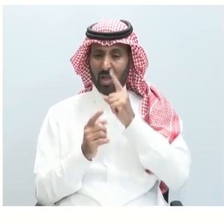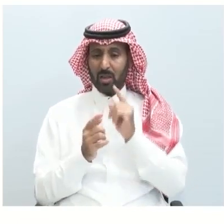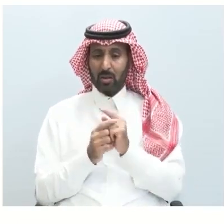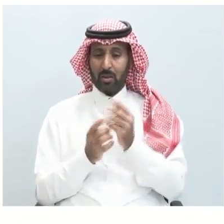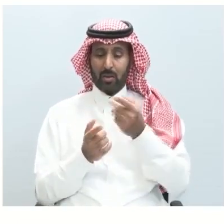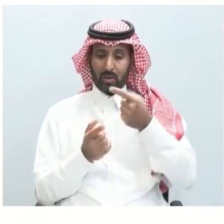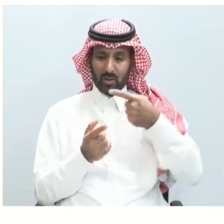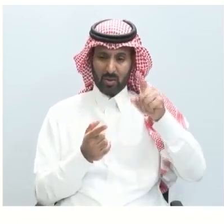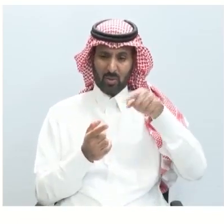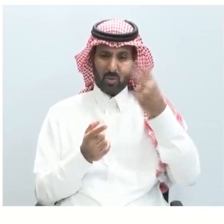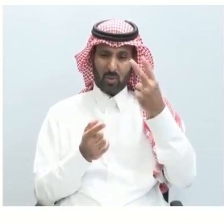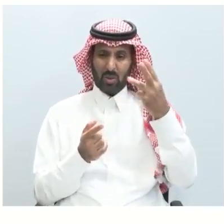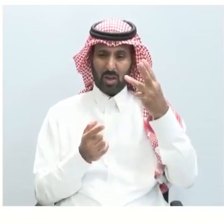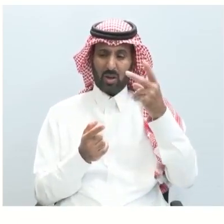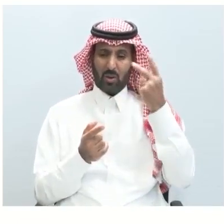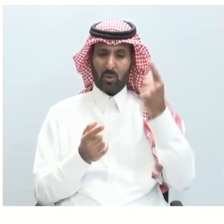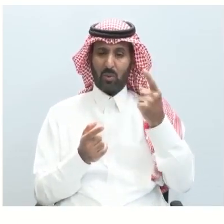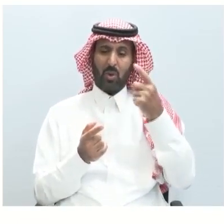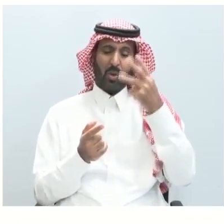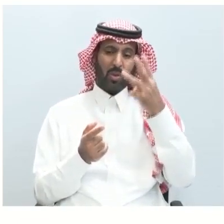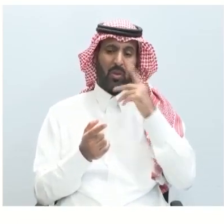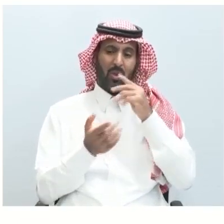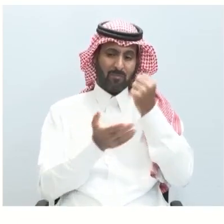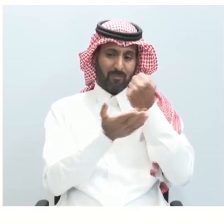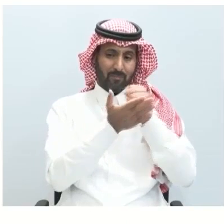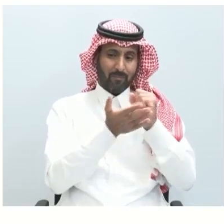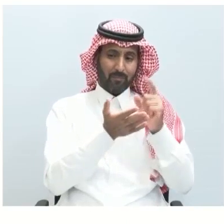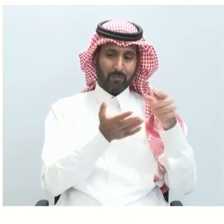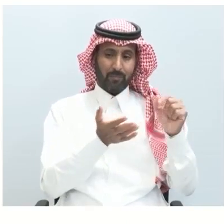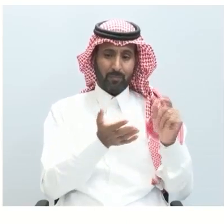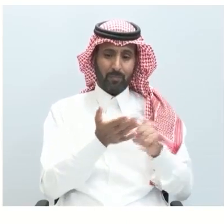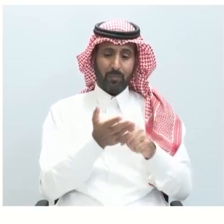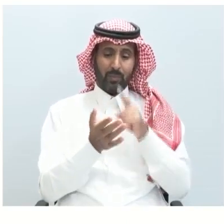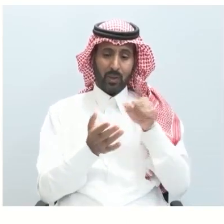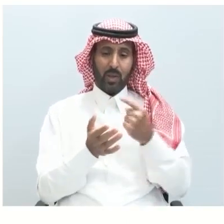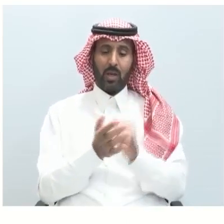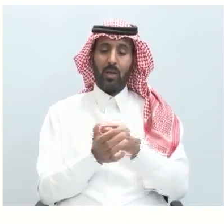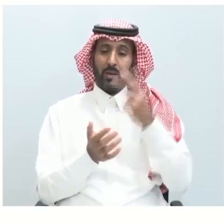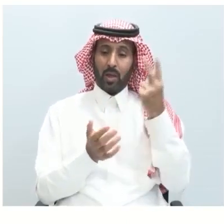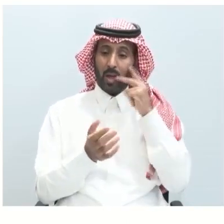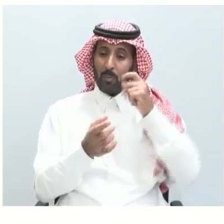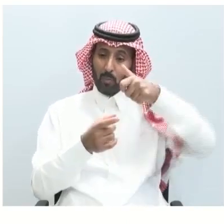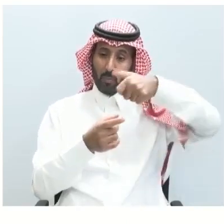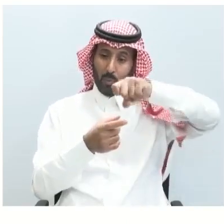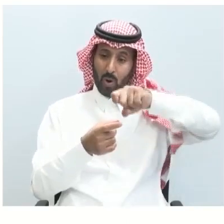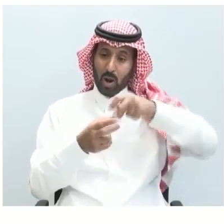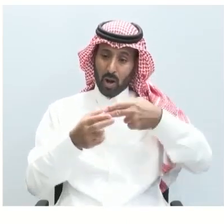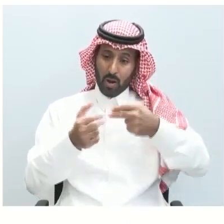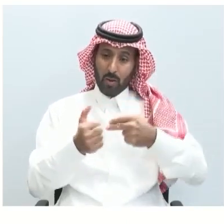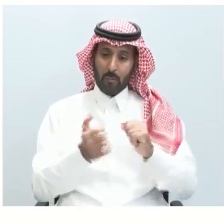نستبعد الاولى والثالثه الضغط كان ثابتا فهذه نستبعد اذا الاجابه الصحيحه هي النظام